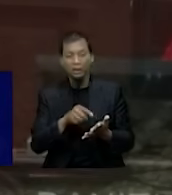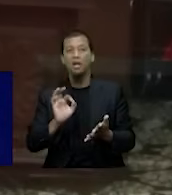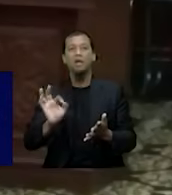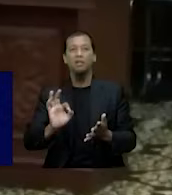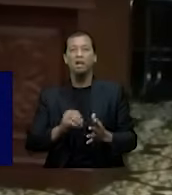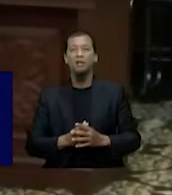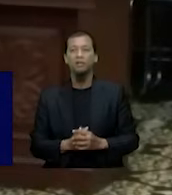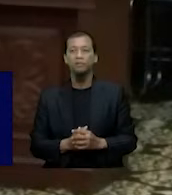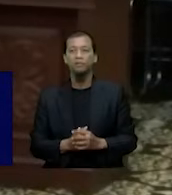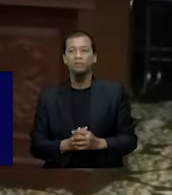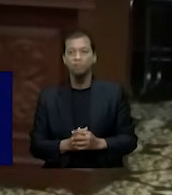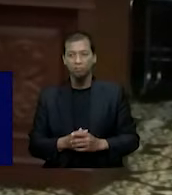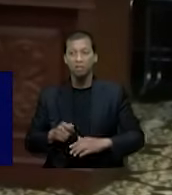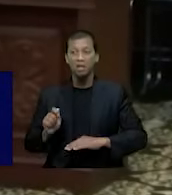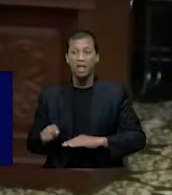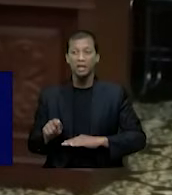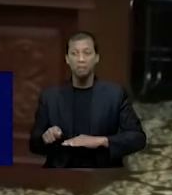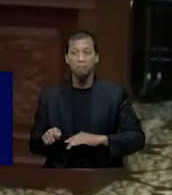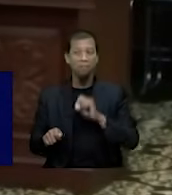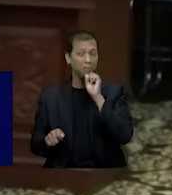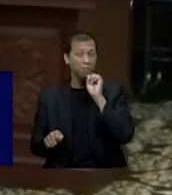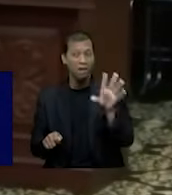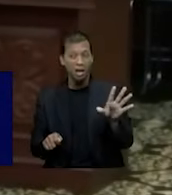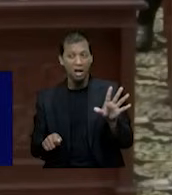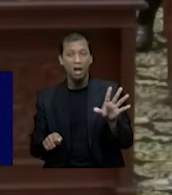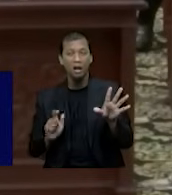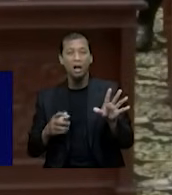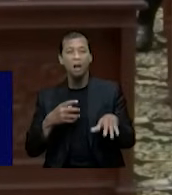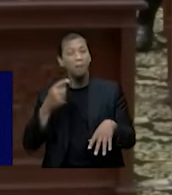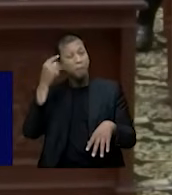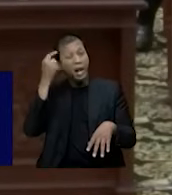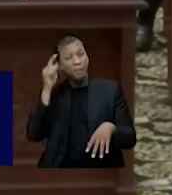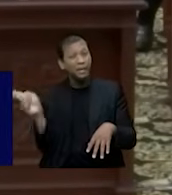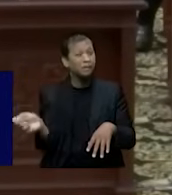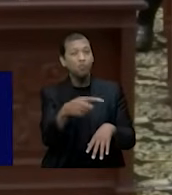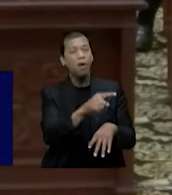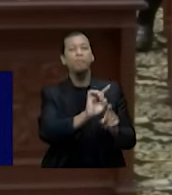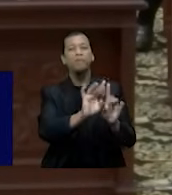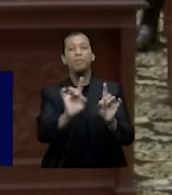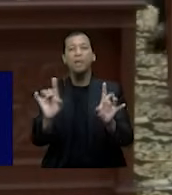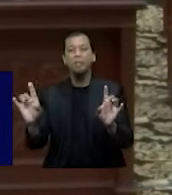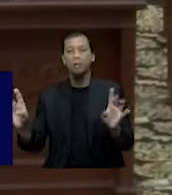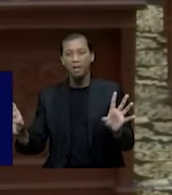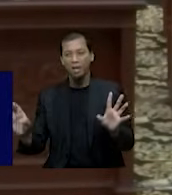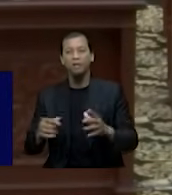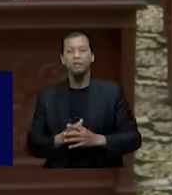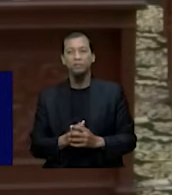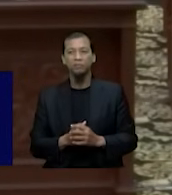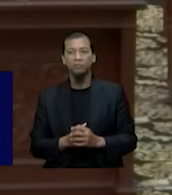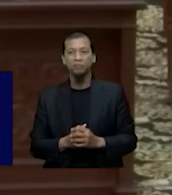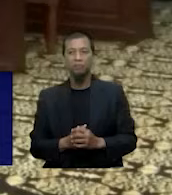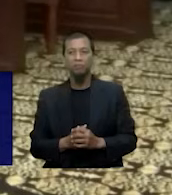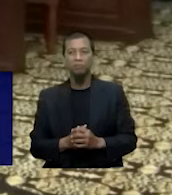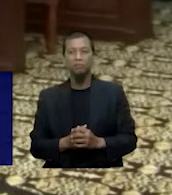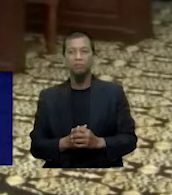Hidayat mengajukan dissenting opinion atau perbedaan pendapat yang menilai dan meyakini ada sejumlah pelanggaran sehingga perlu digelar pemungutan suara